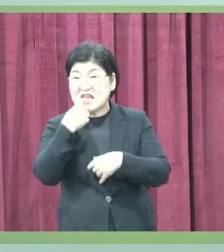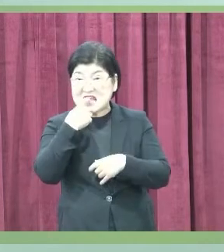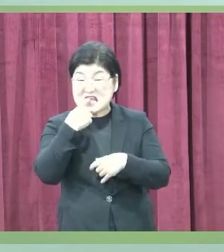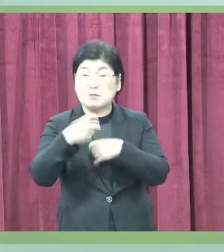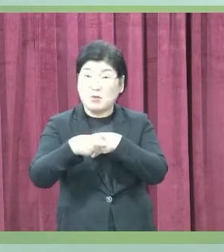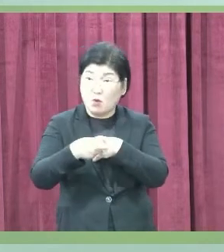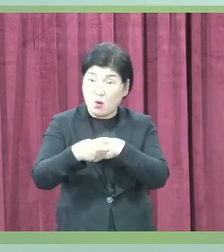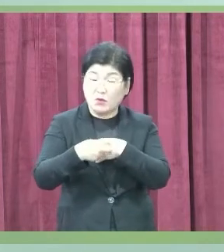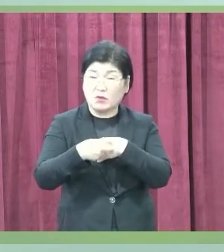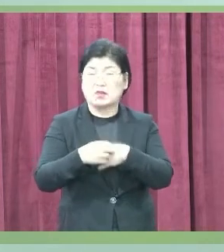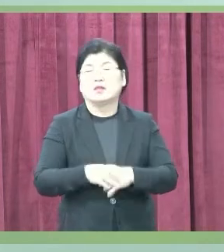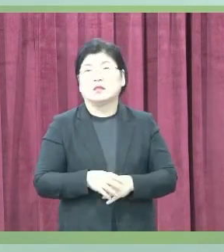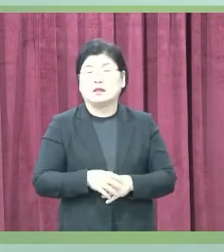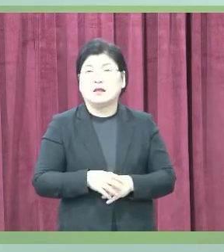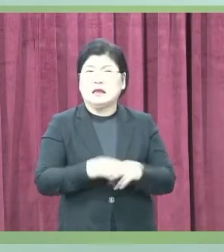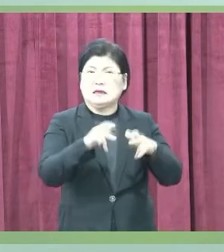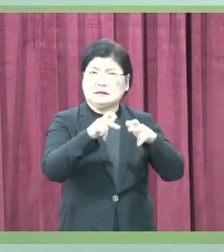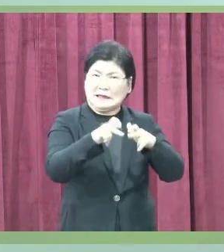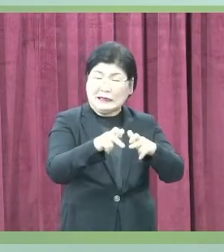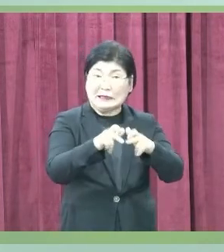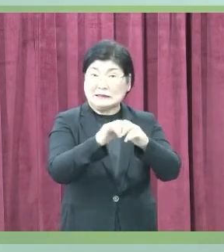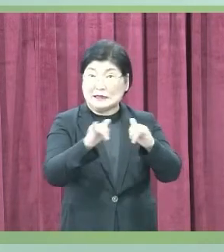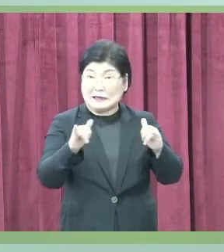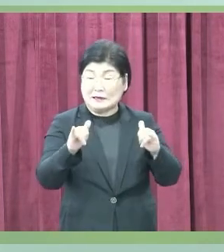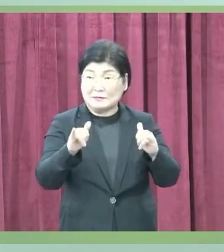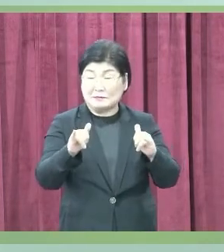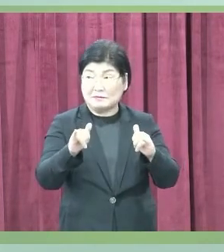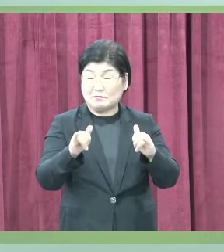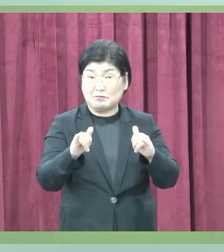치과의원, 병원인데, 이 장애인하고 전체 인구의 차이점은